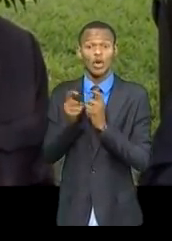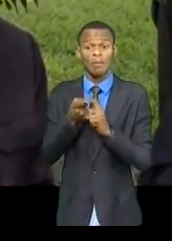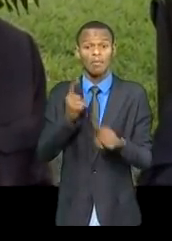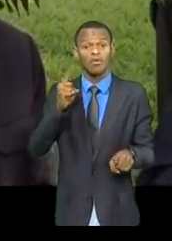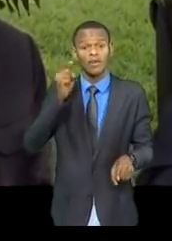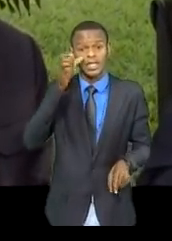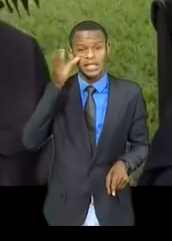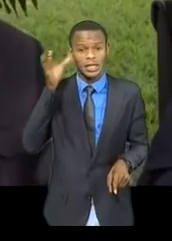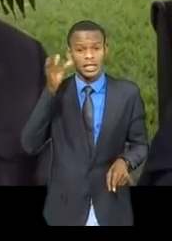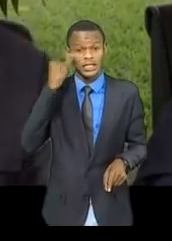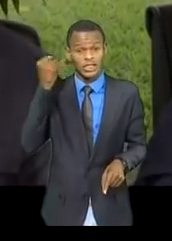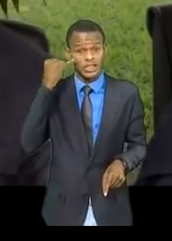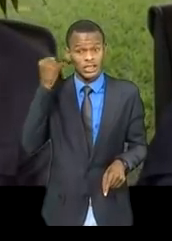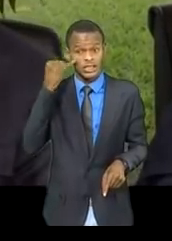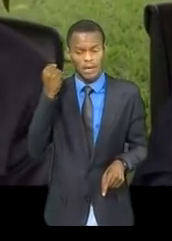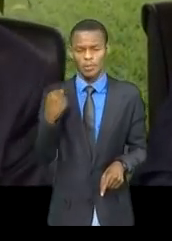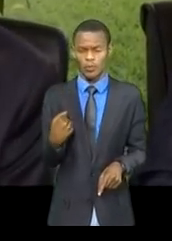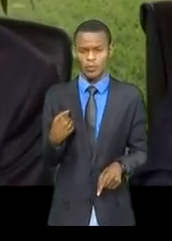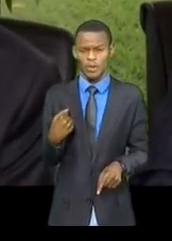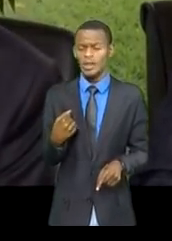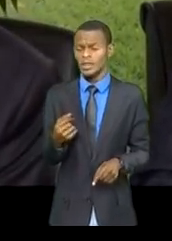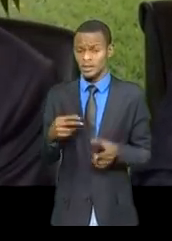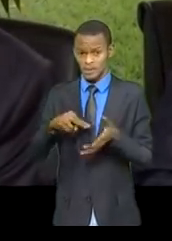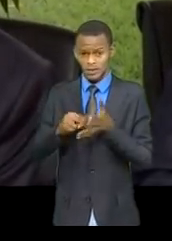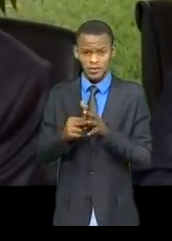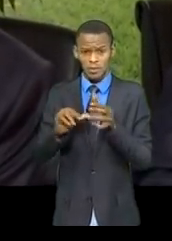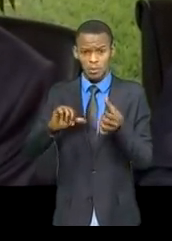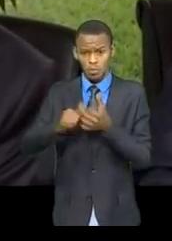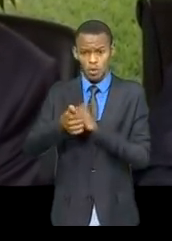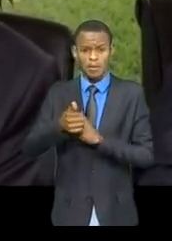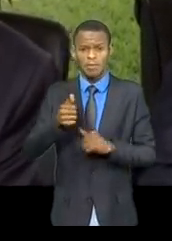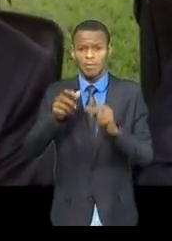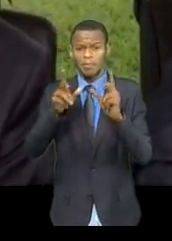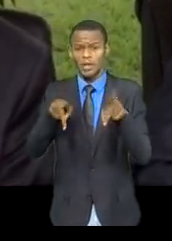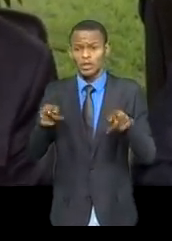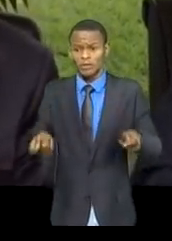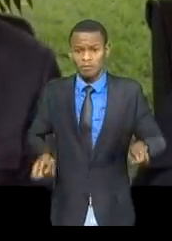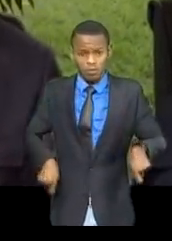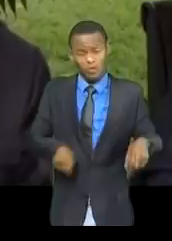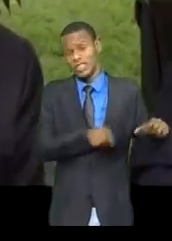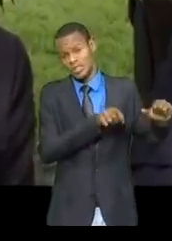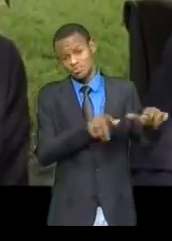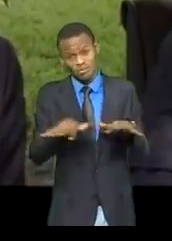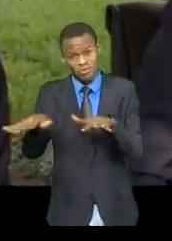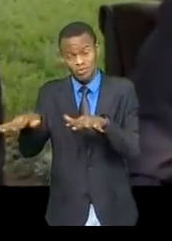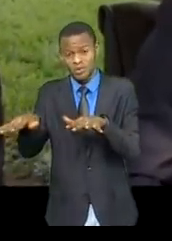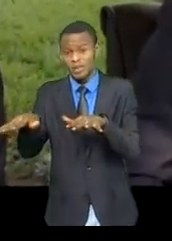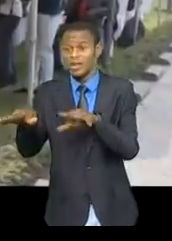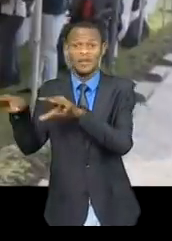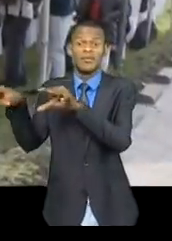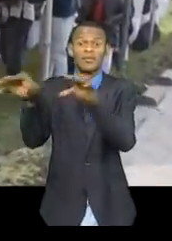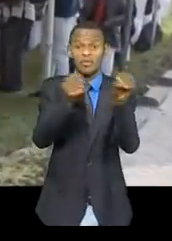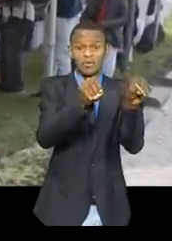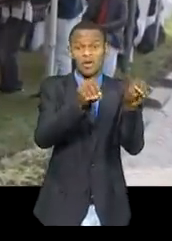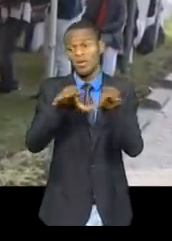chemin à parcourir pour des sinistrés qui s'étaient déplacés, qui doivent se réinstaller à Goma.